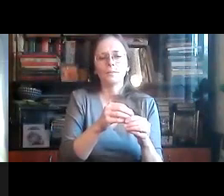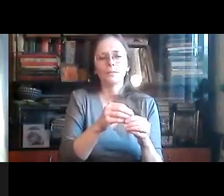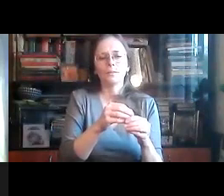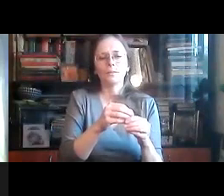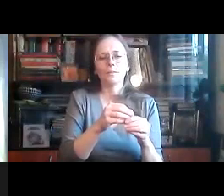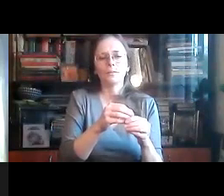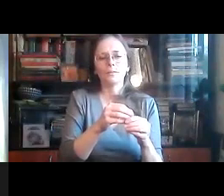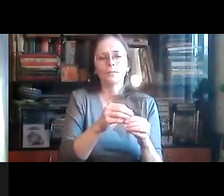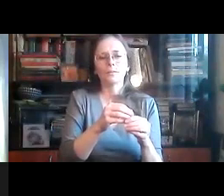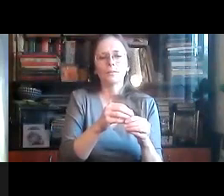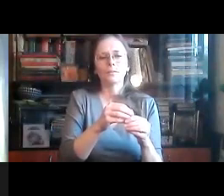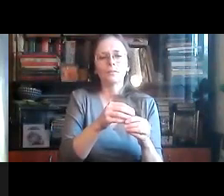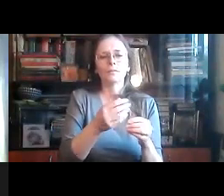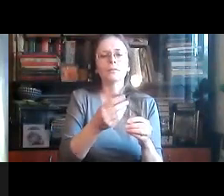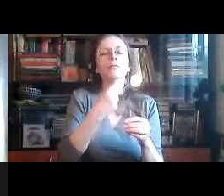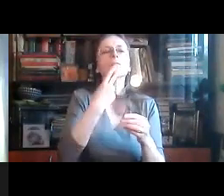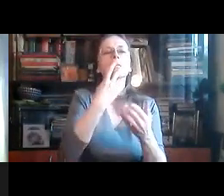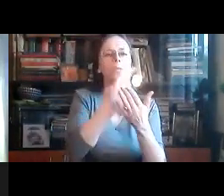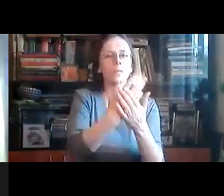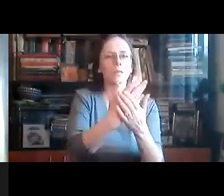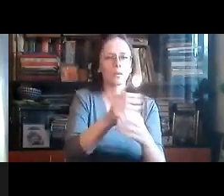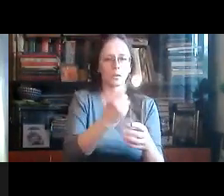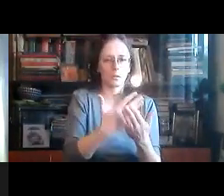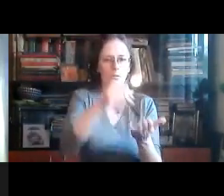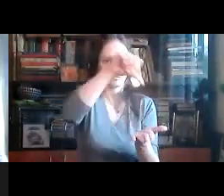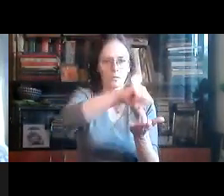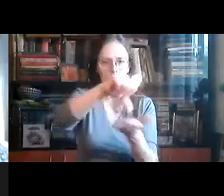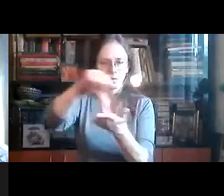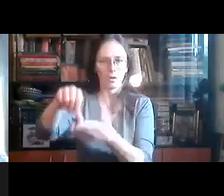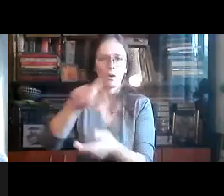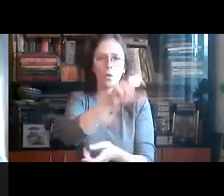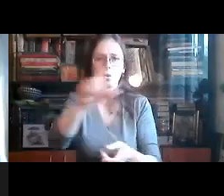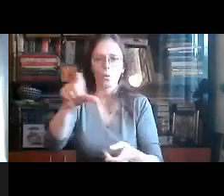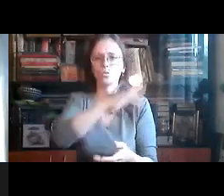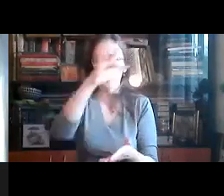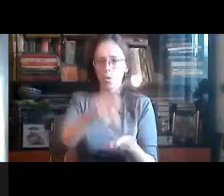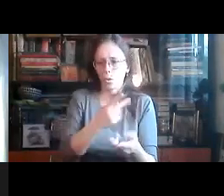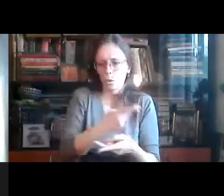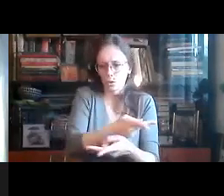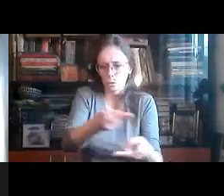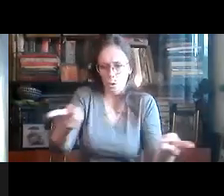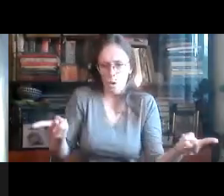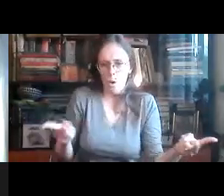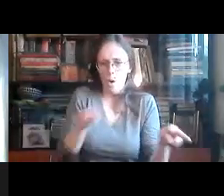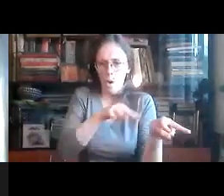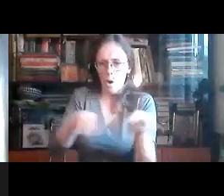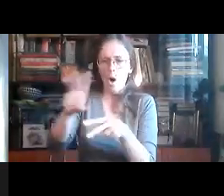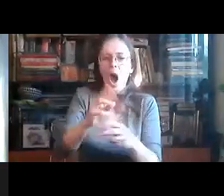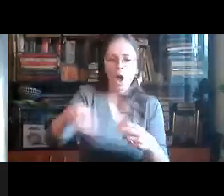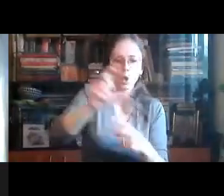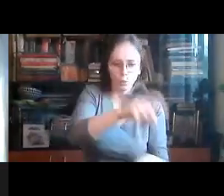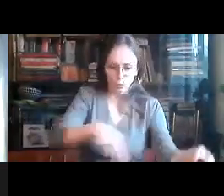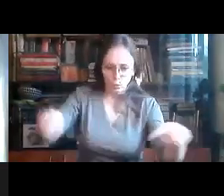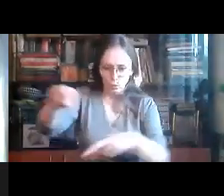театр. Вот, ну, в принципе, как в Брест-Турисгайд у нас в проекте про Холокост, то есть мы выводим человека во дворы,